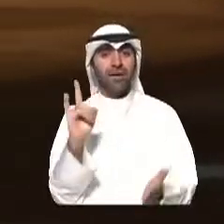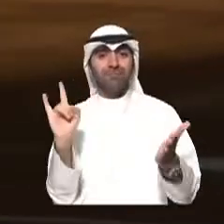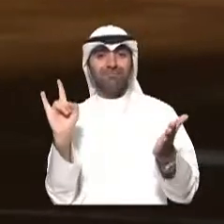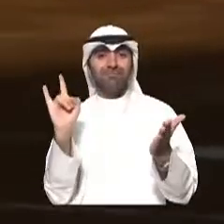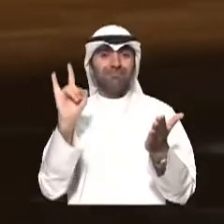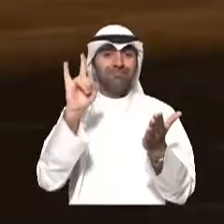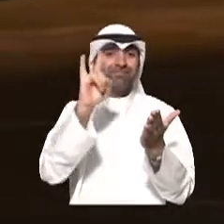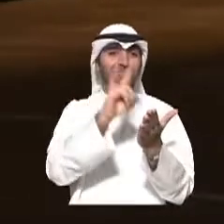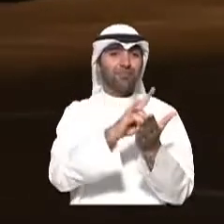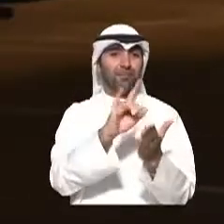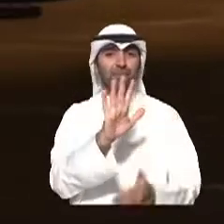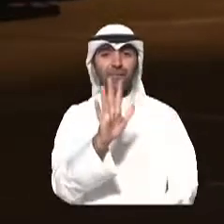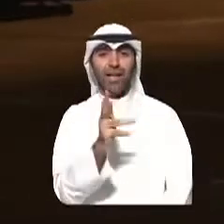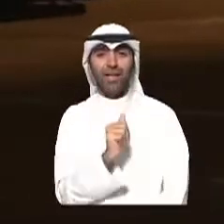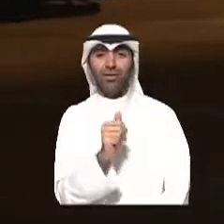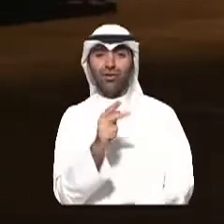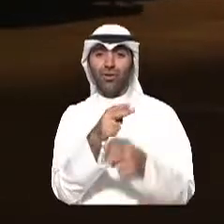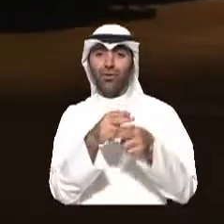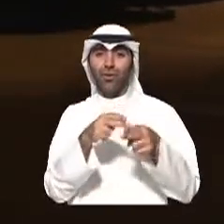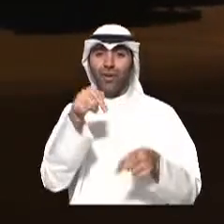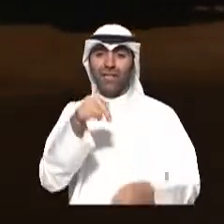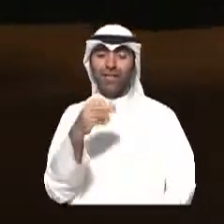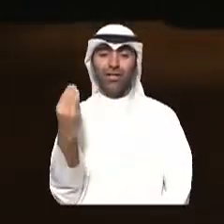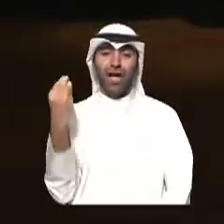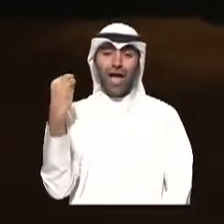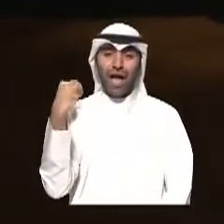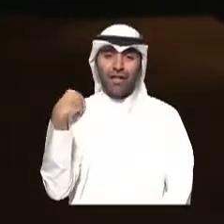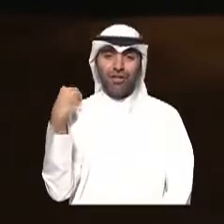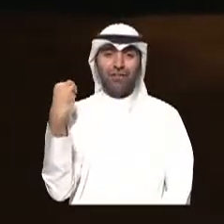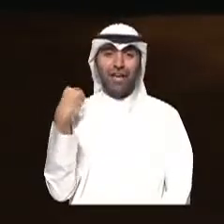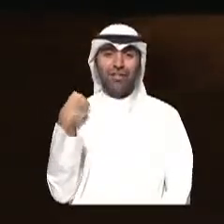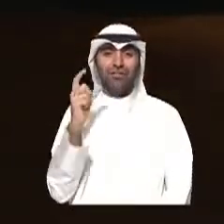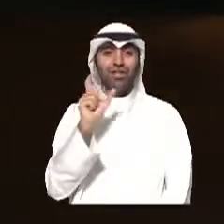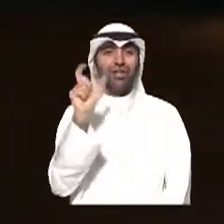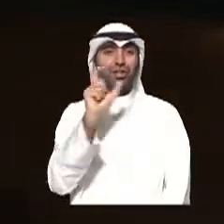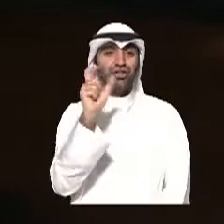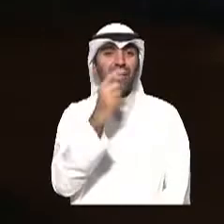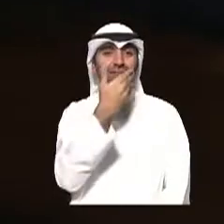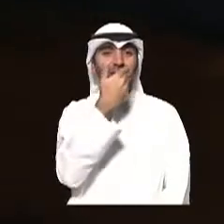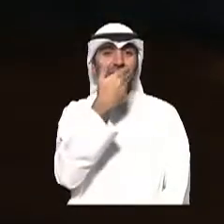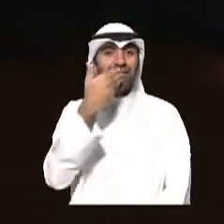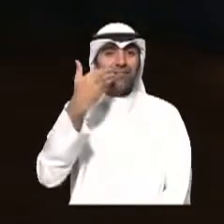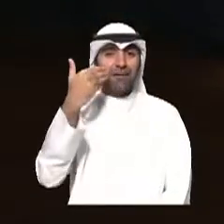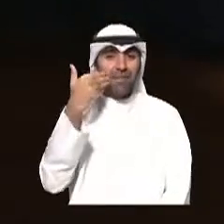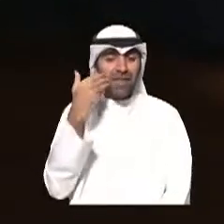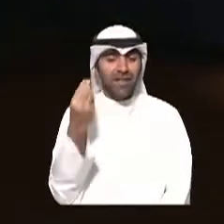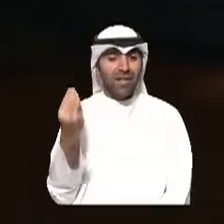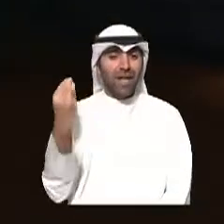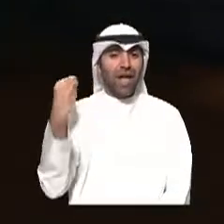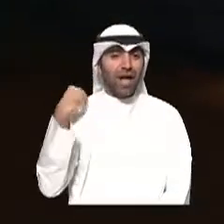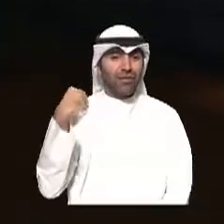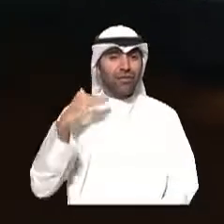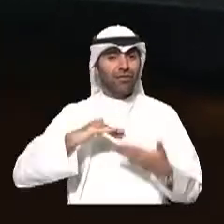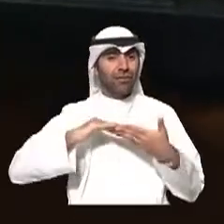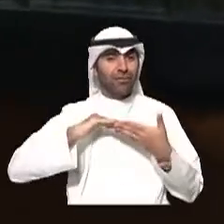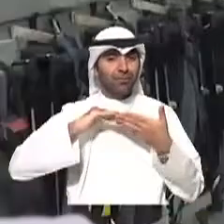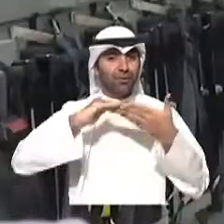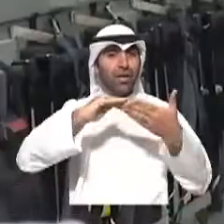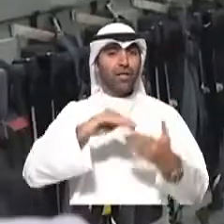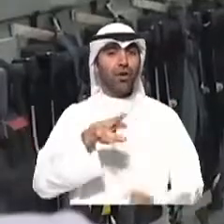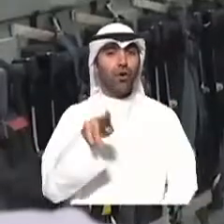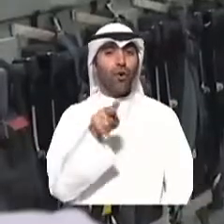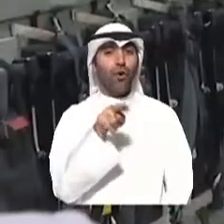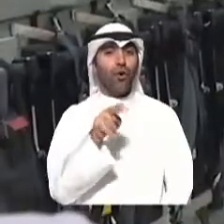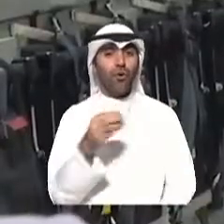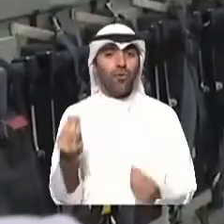المعقمات والكمامات وأيضا كذلك بوابات للتعقيم وكل ما